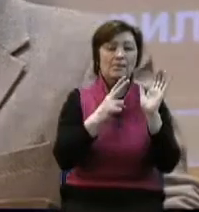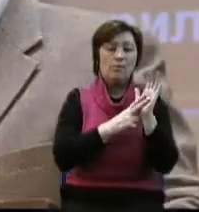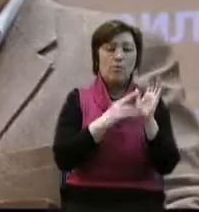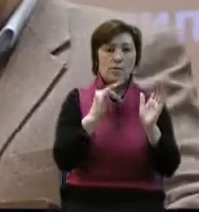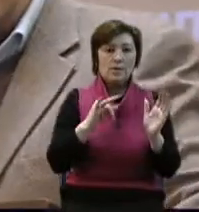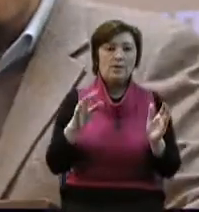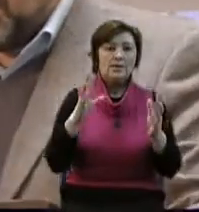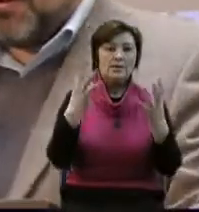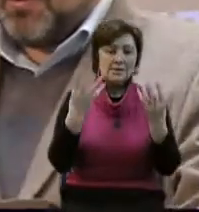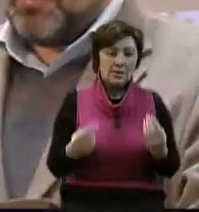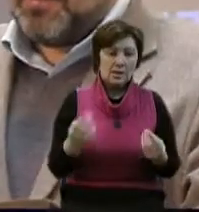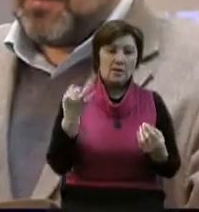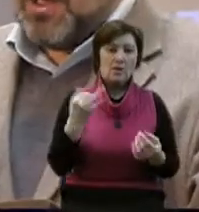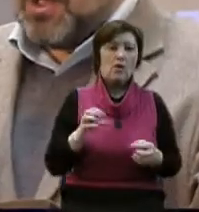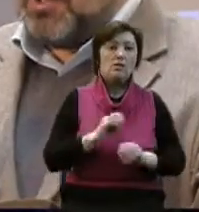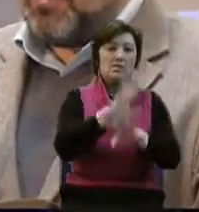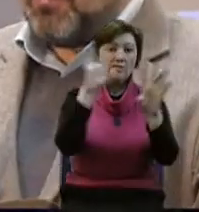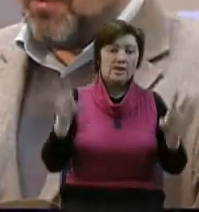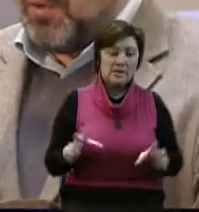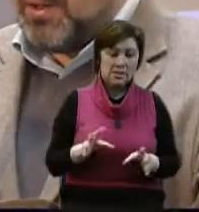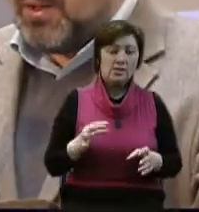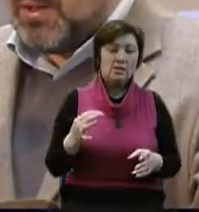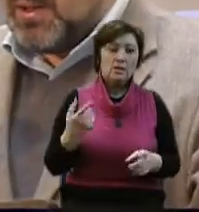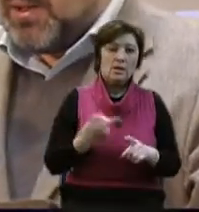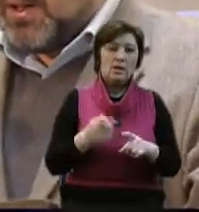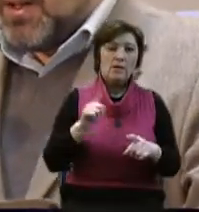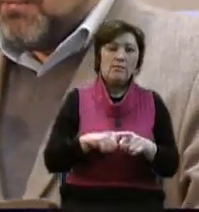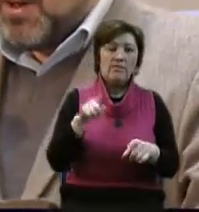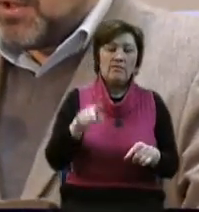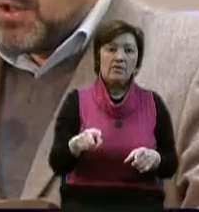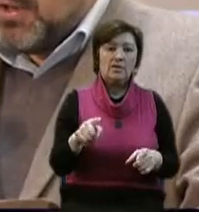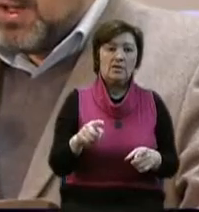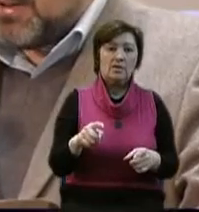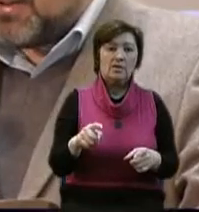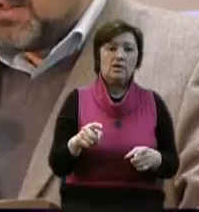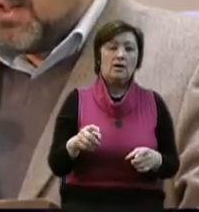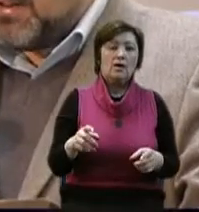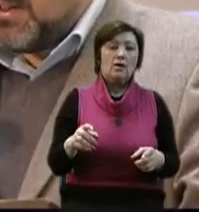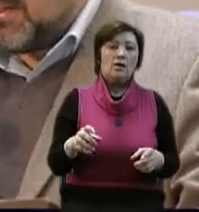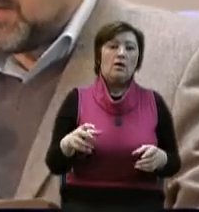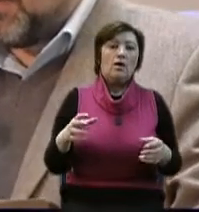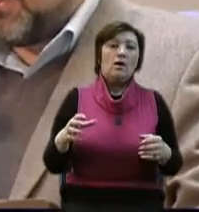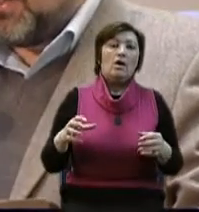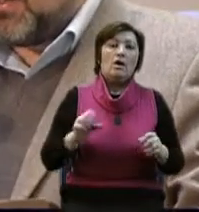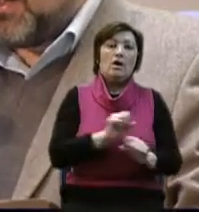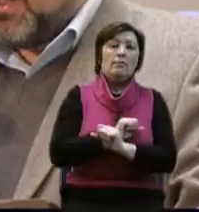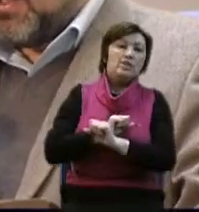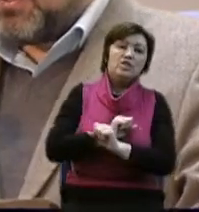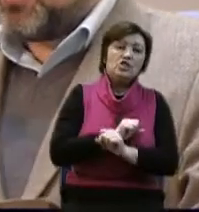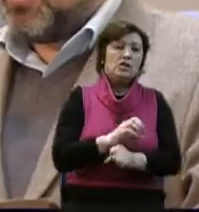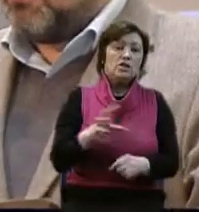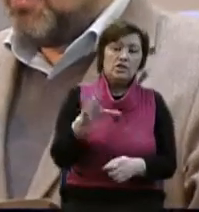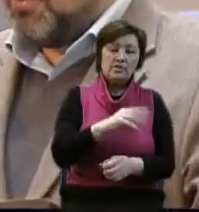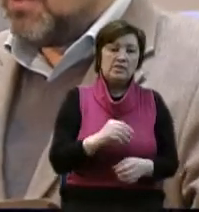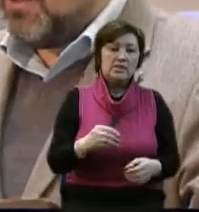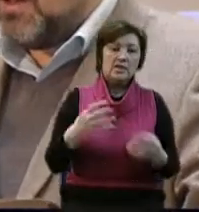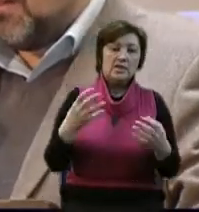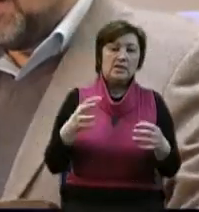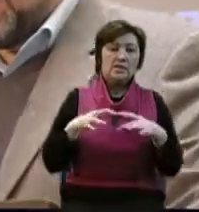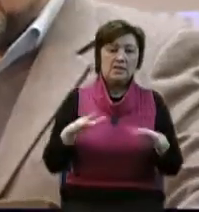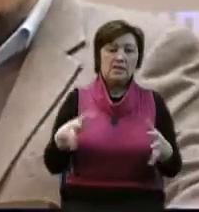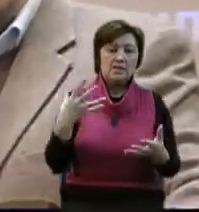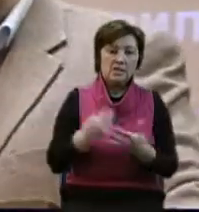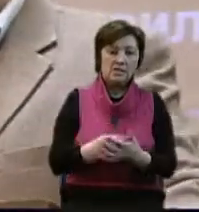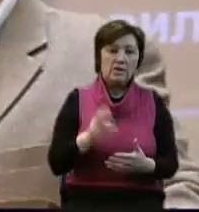и освятил его, ибо вон и почил от всех дел своих, которые Бог